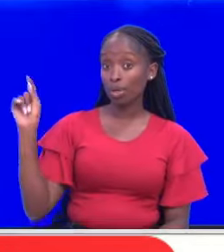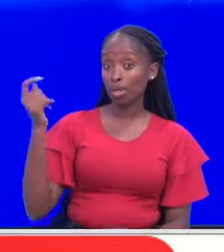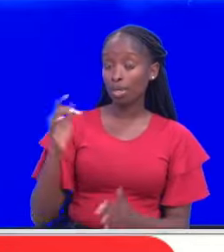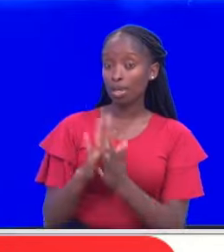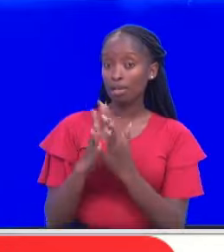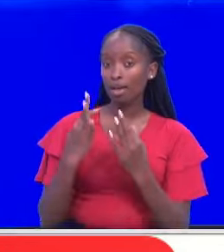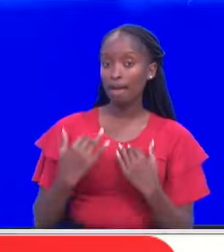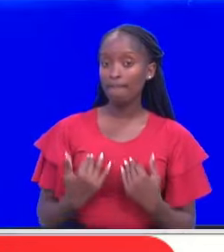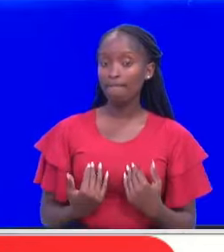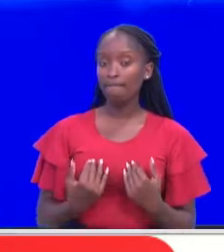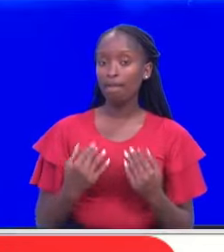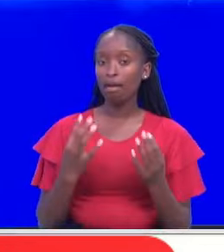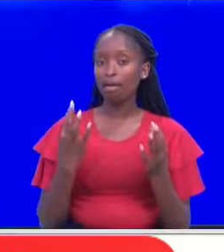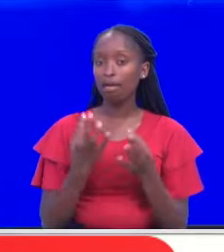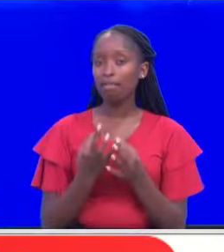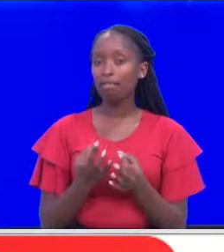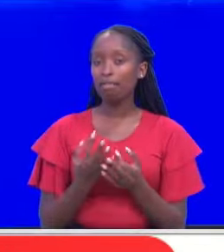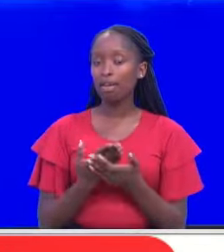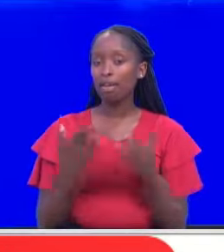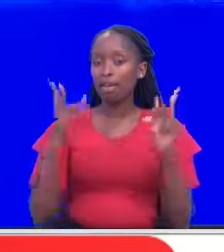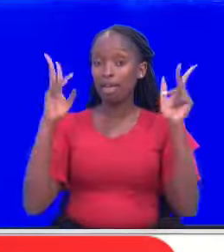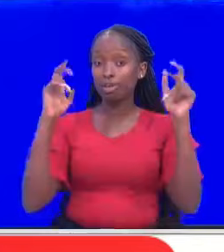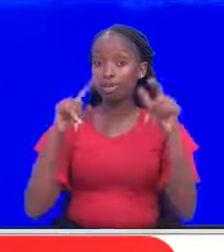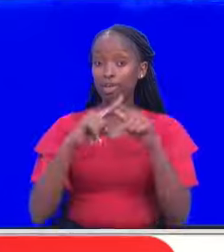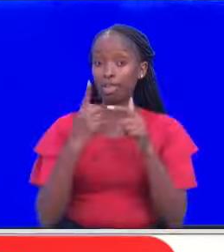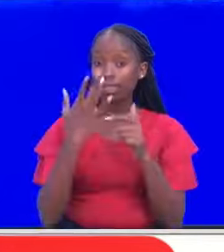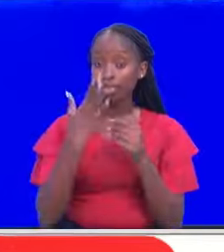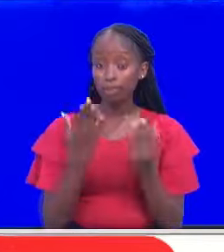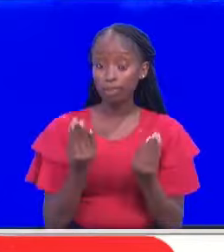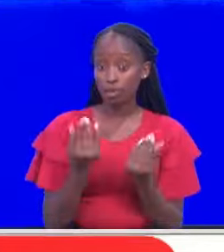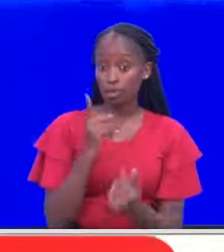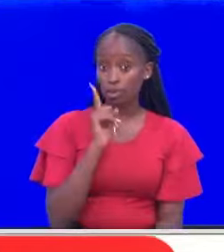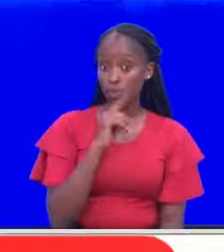if there are any issues, they are normally solved diplomatically. Now, Rais William